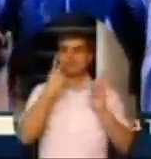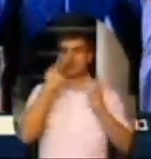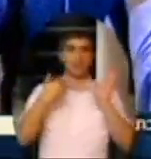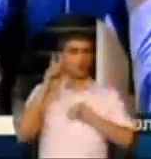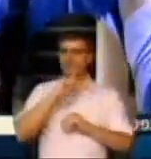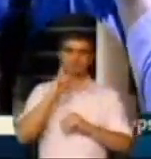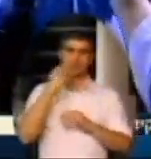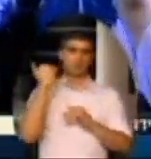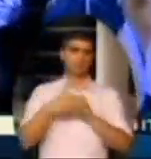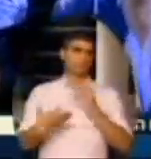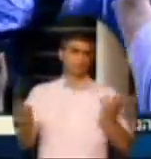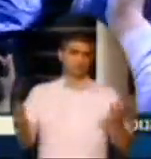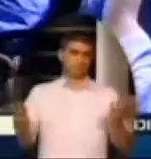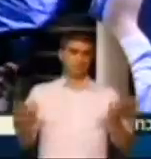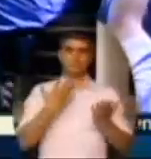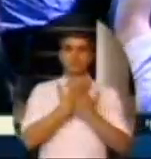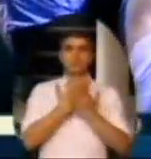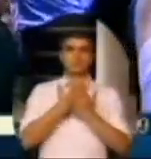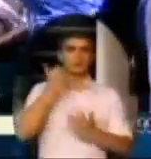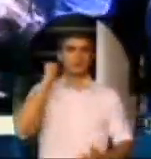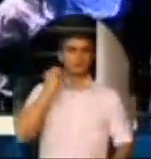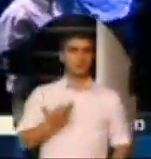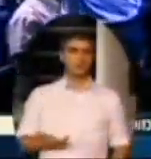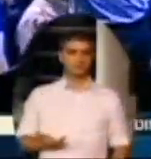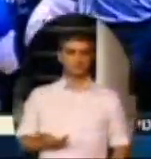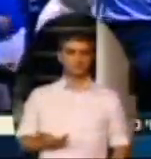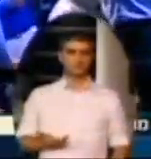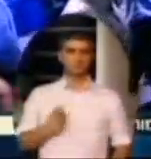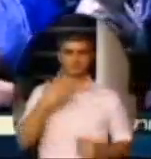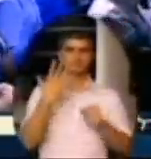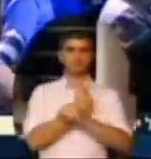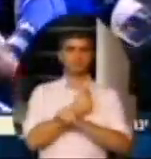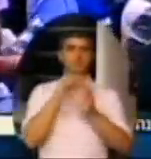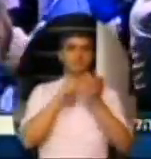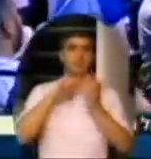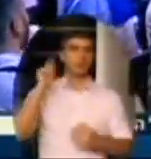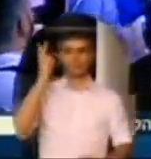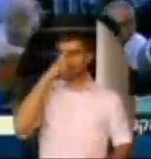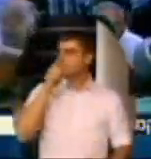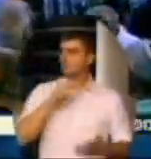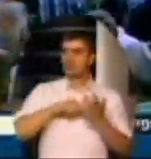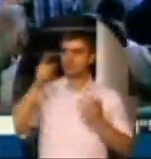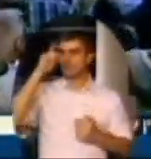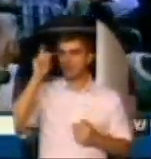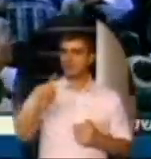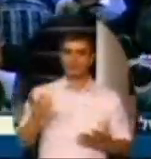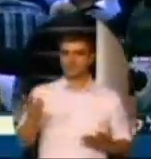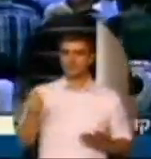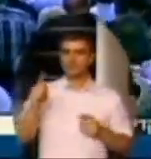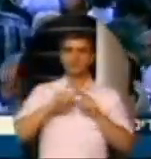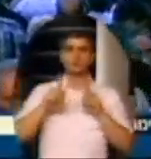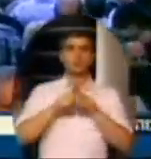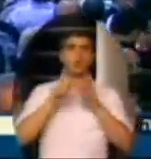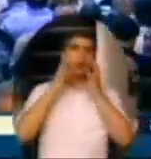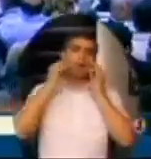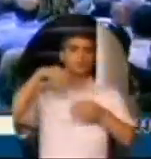זה לא עבר בסופו של יום הנה הרעיה של אתמול זה הלך כי הבינו לאטם לא יוד סוג